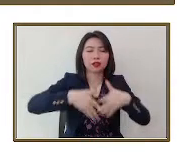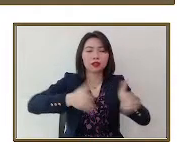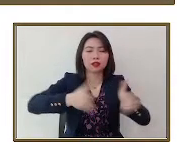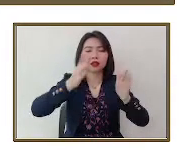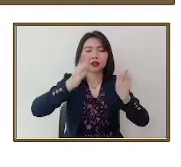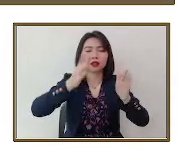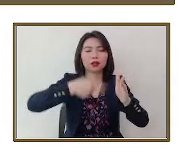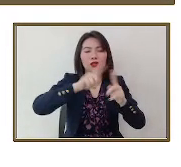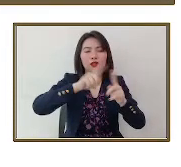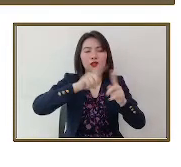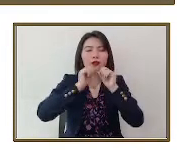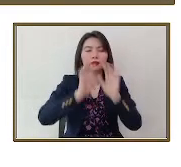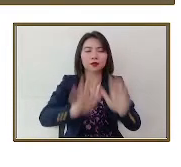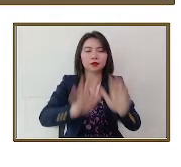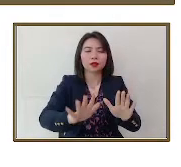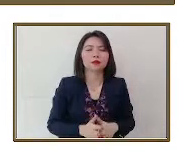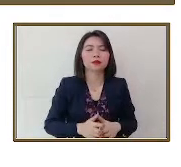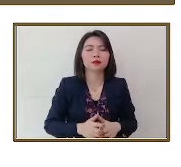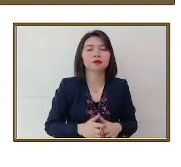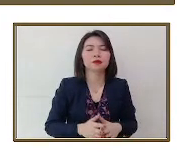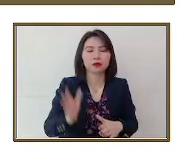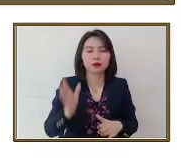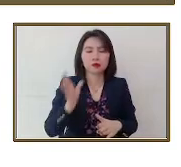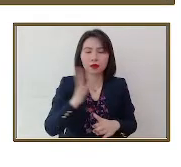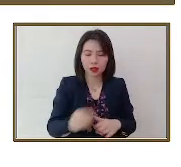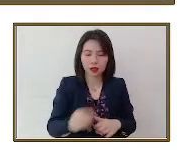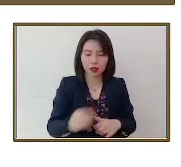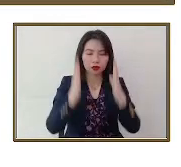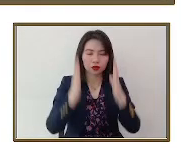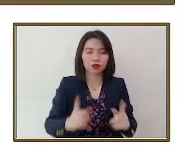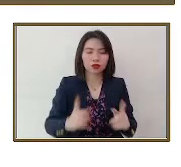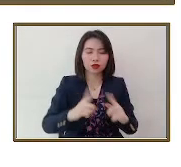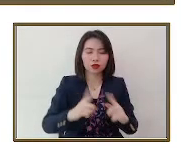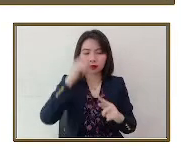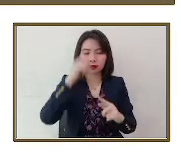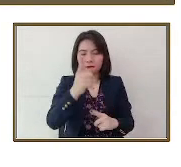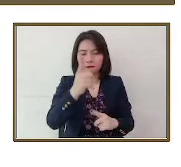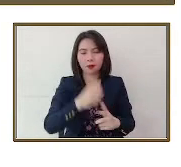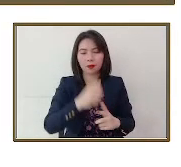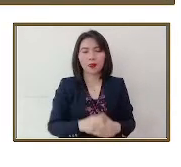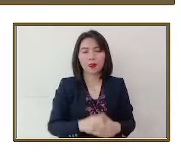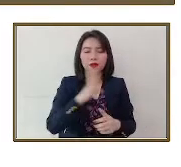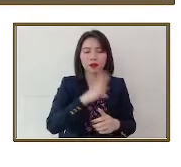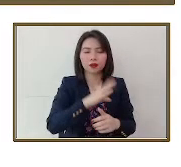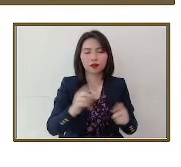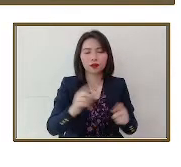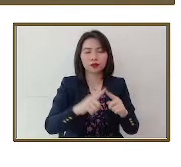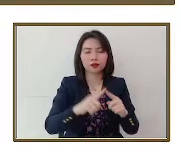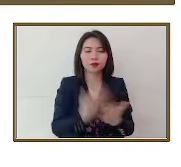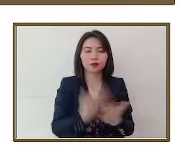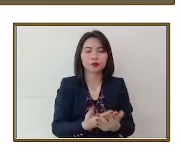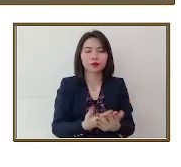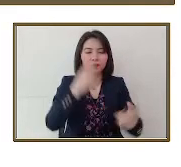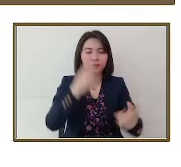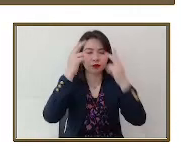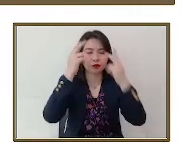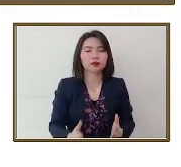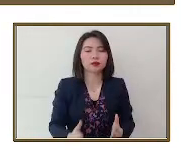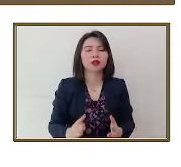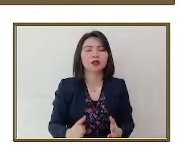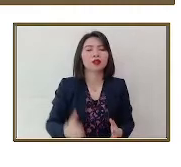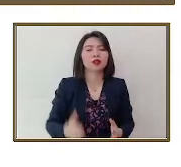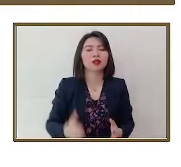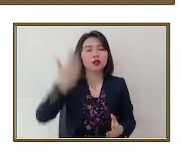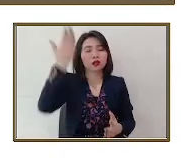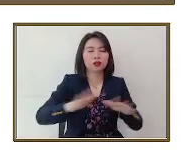po nila kung para saan po ang pag-aaral na ito. At para sa mga anak po ninyo, Panginoon, nawa po yung maunawaan din po nila kung bakit